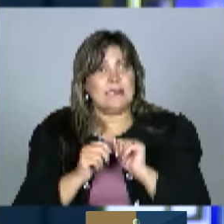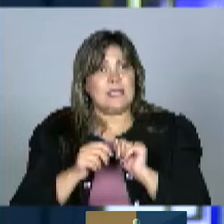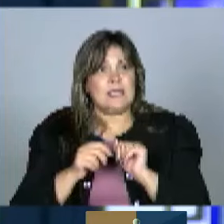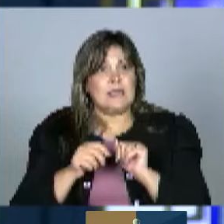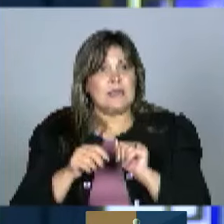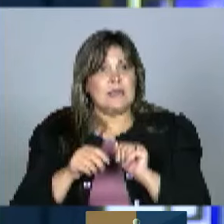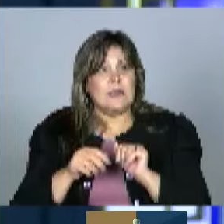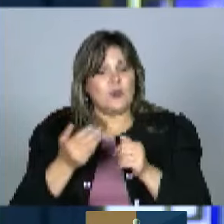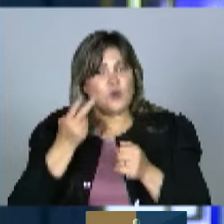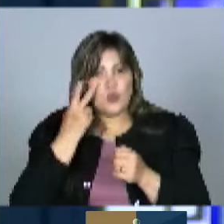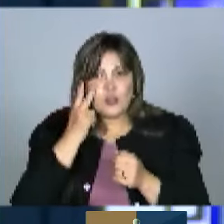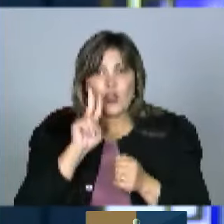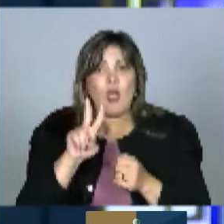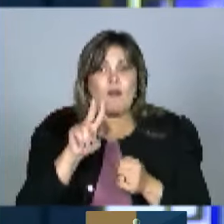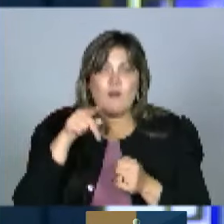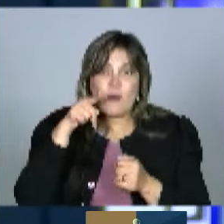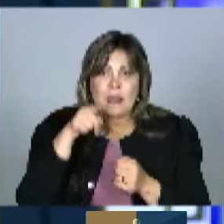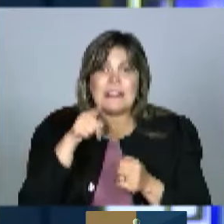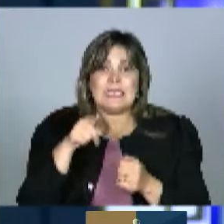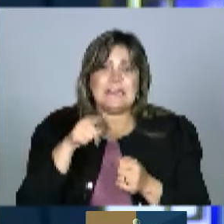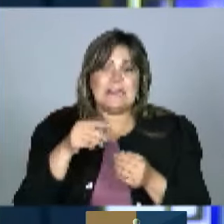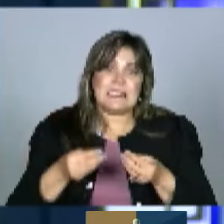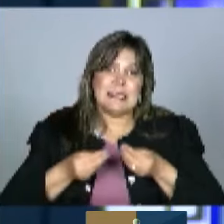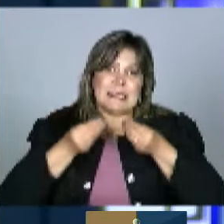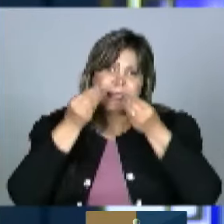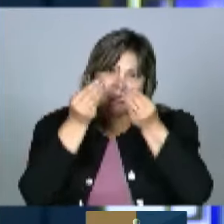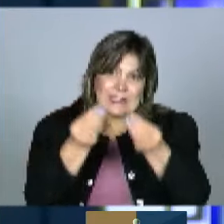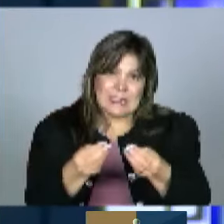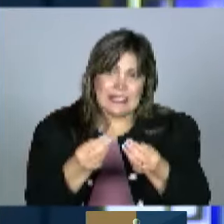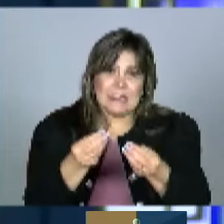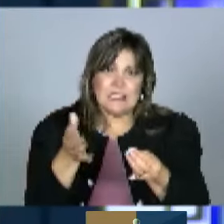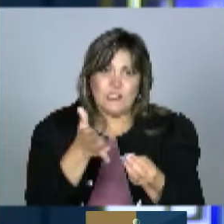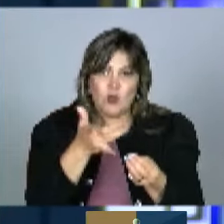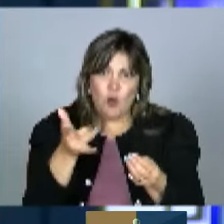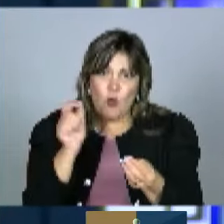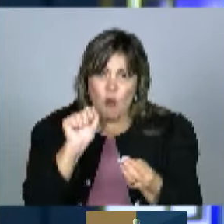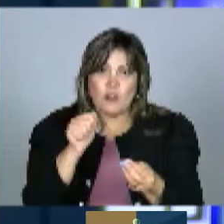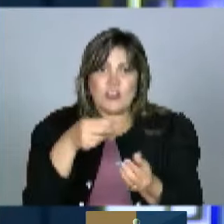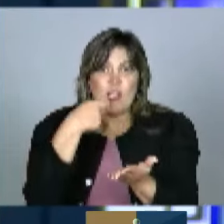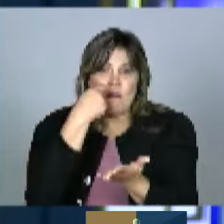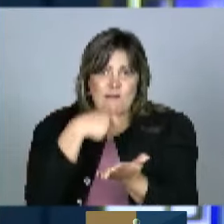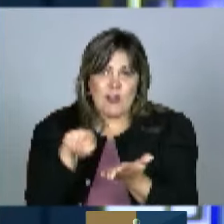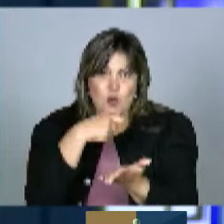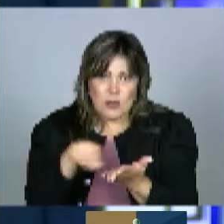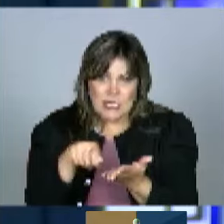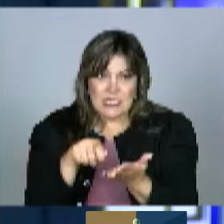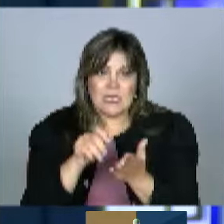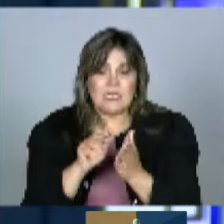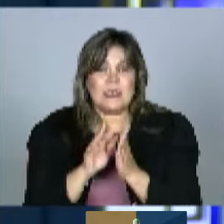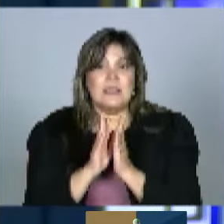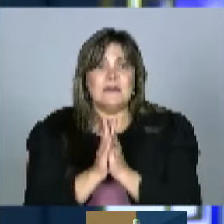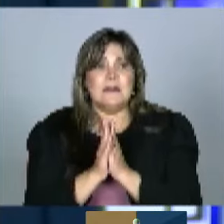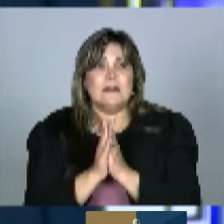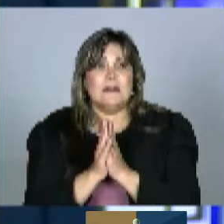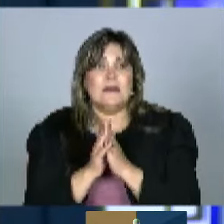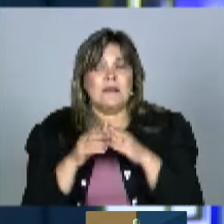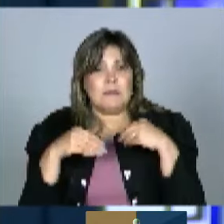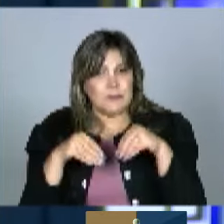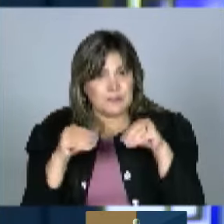المجلس وشافوا انك انت سلمتها المبلغ قيمه المبيع